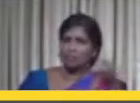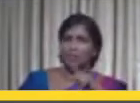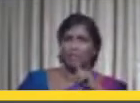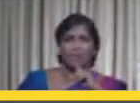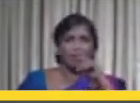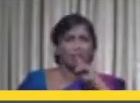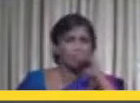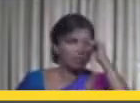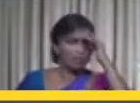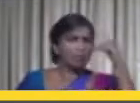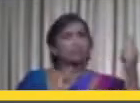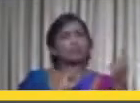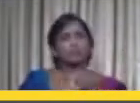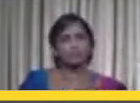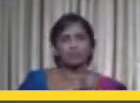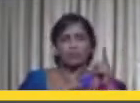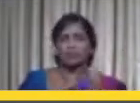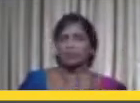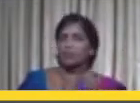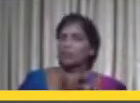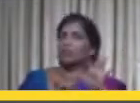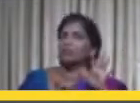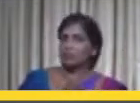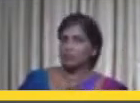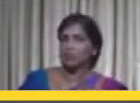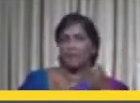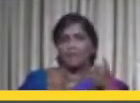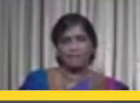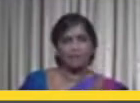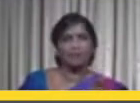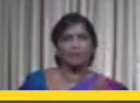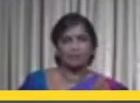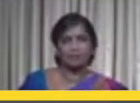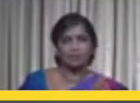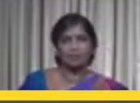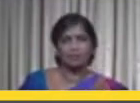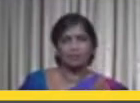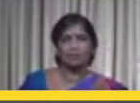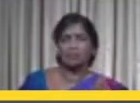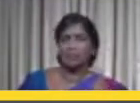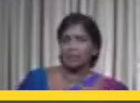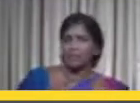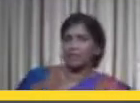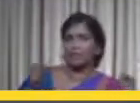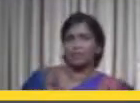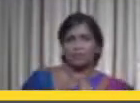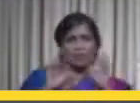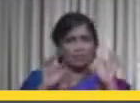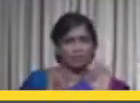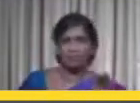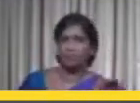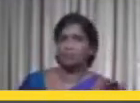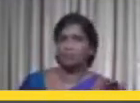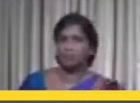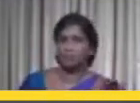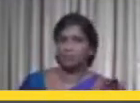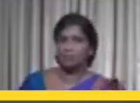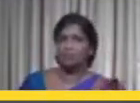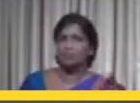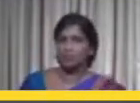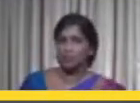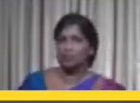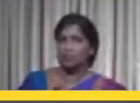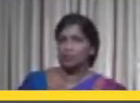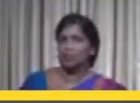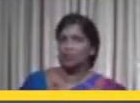तुम मुनगैल इतनी अरगत्ता मंगिता वडाले विनत् मार्ग अन्द मे सर